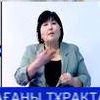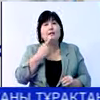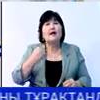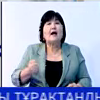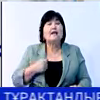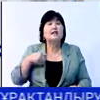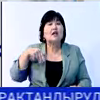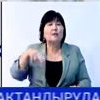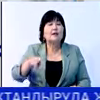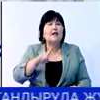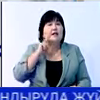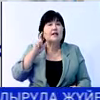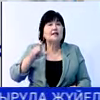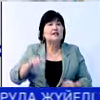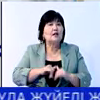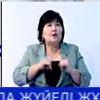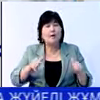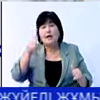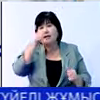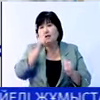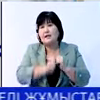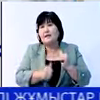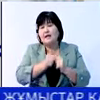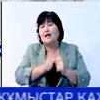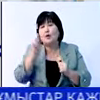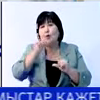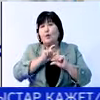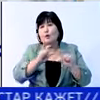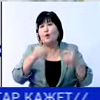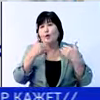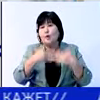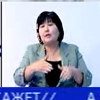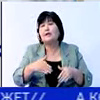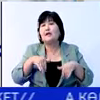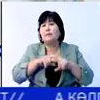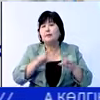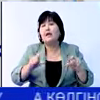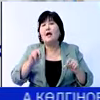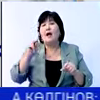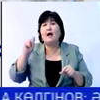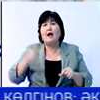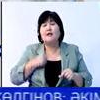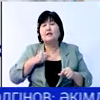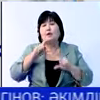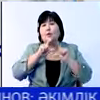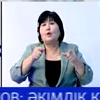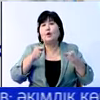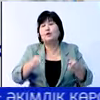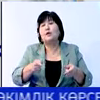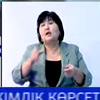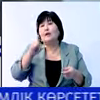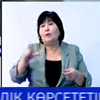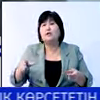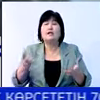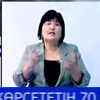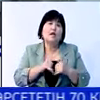әскерге баратын жастардың саны көбею керек, және жыл сайын оқу бітірген, мектеп бітірген оқушылар әскери оқу орнына түсетін мектептің оқушыларының саны көбею керек